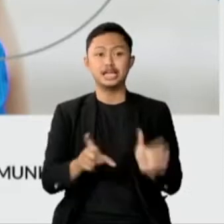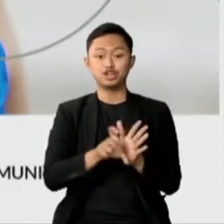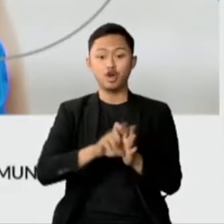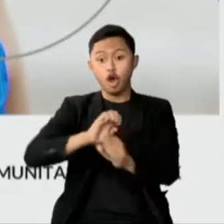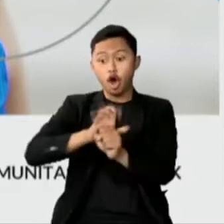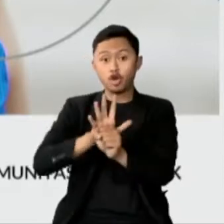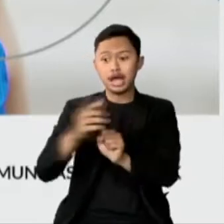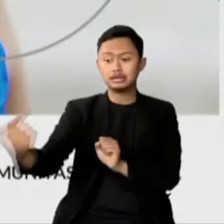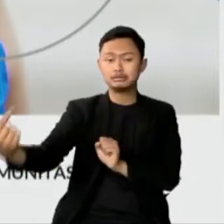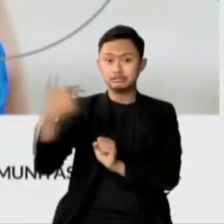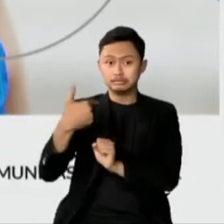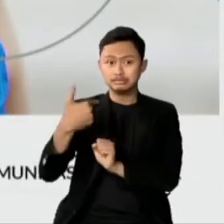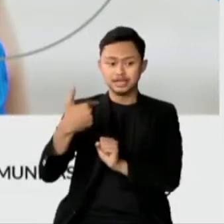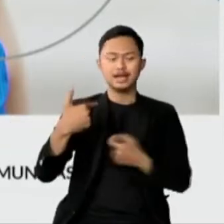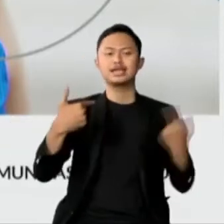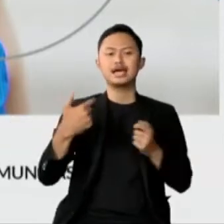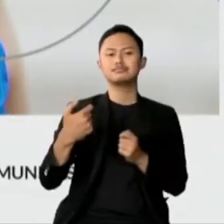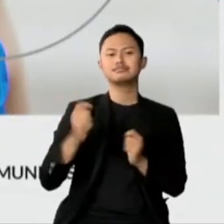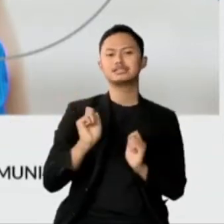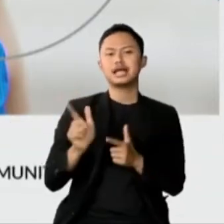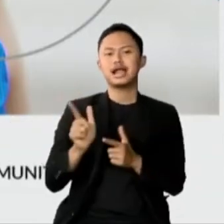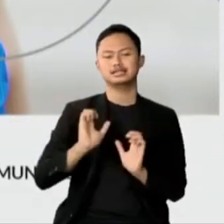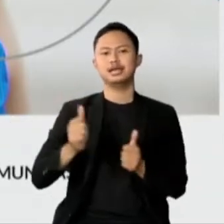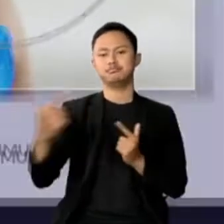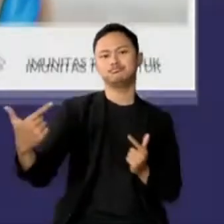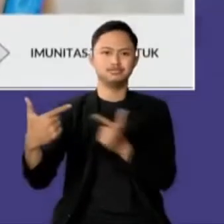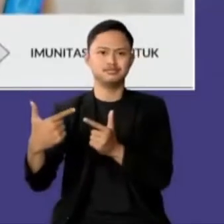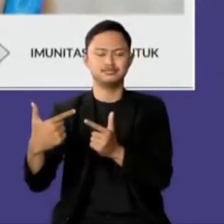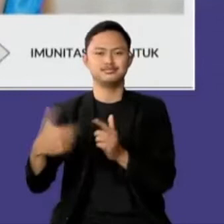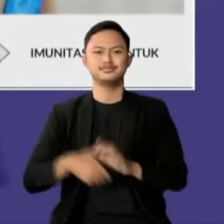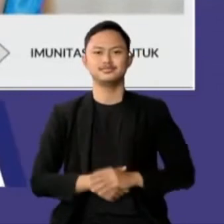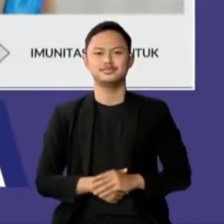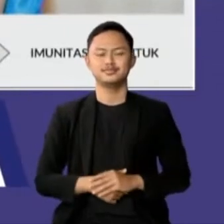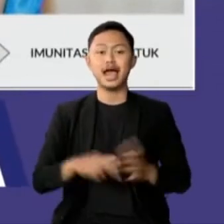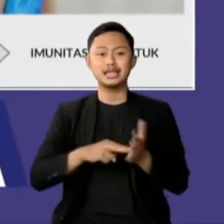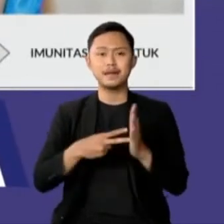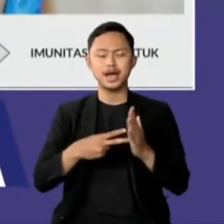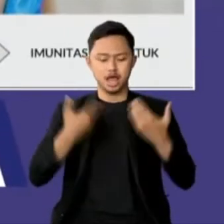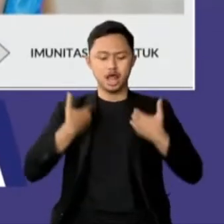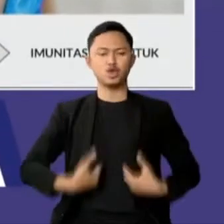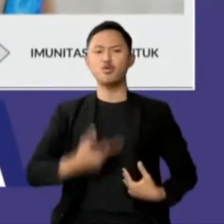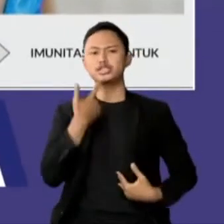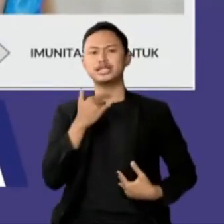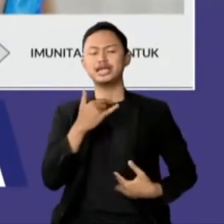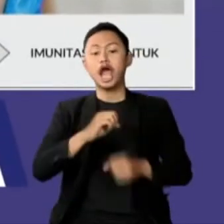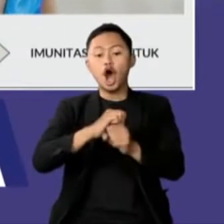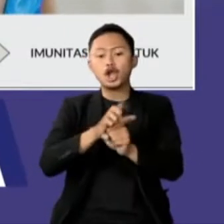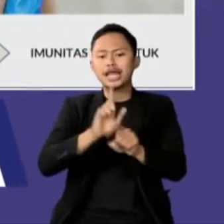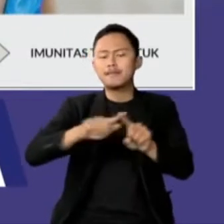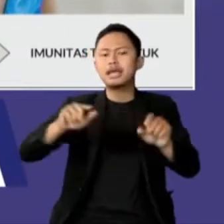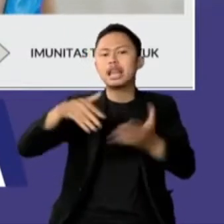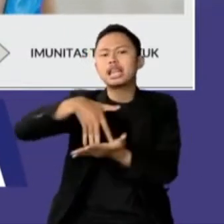datang kita sudah punya pasukannya jadi dia nggak bisa masuk jadi itu caranya untuk mengenalkan tubuh lebih awal dengan